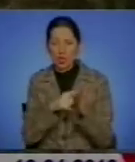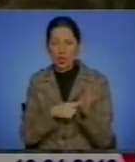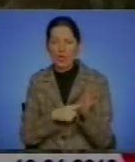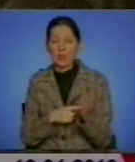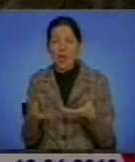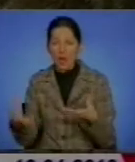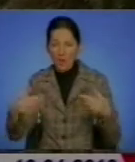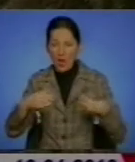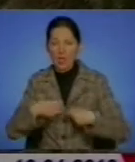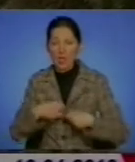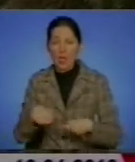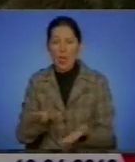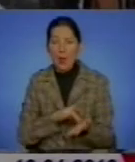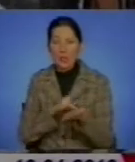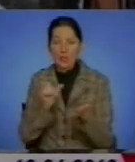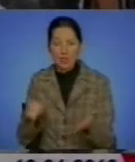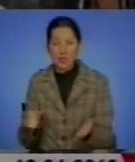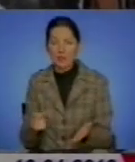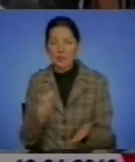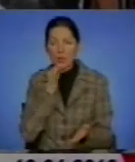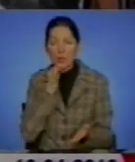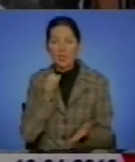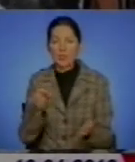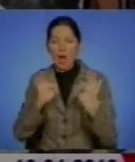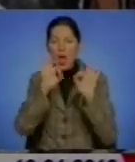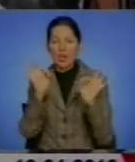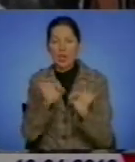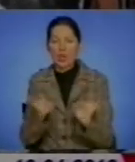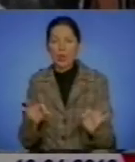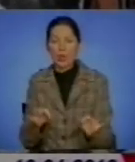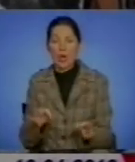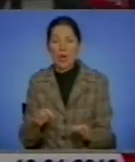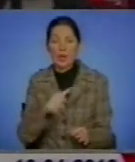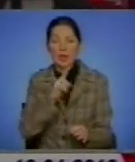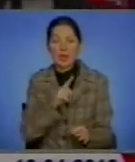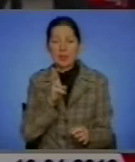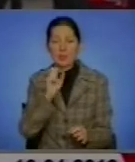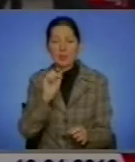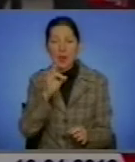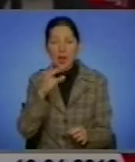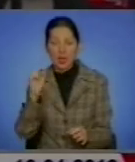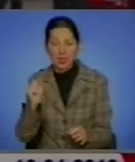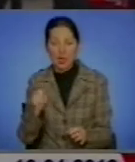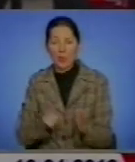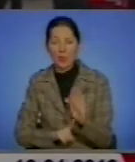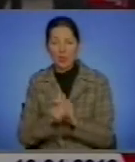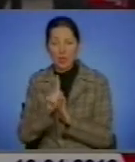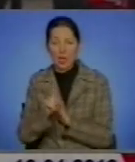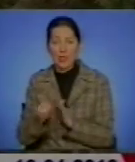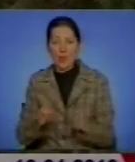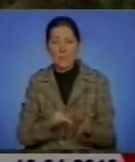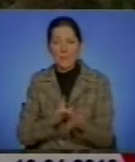мандрівники. Захопила їх архітектура з баража у планах – древня теребовля. Починали мандрівку нашим краєм із Лановецького